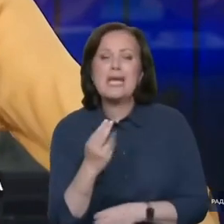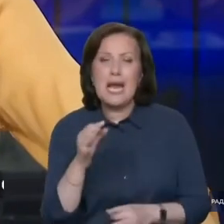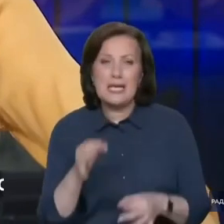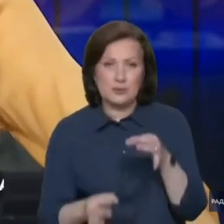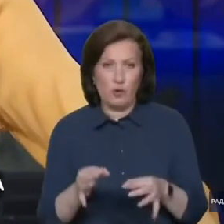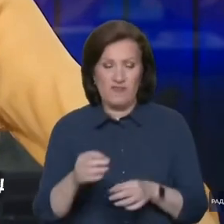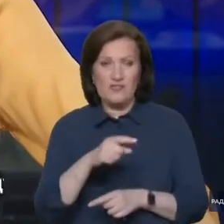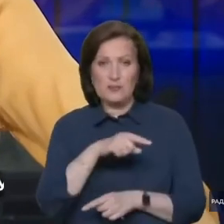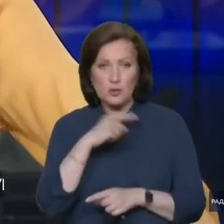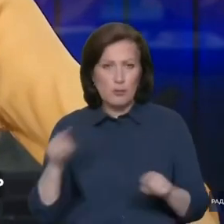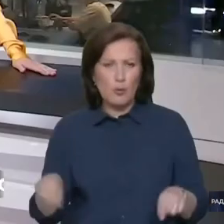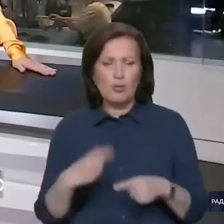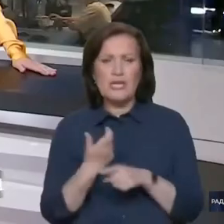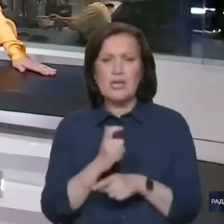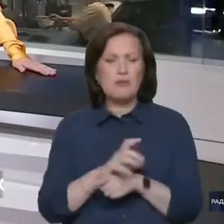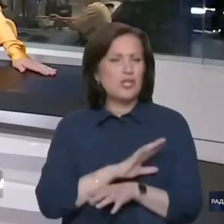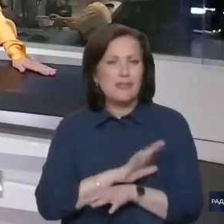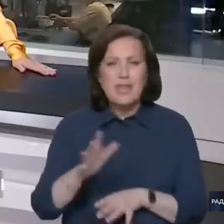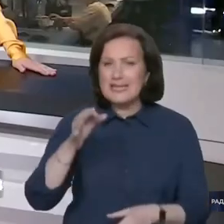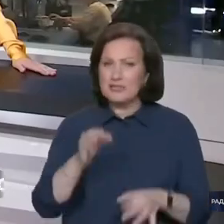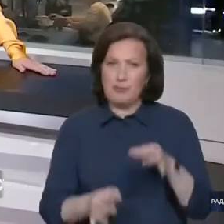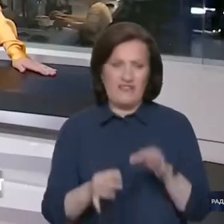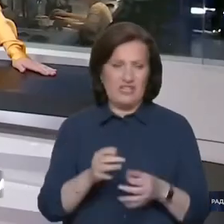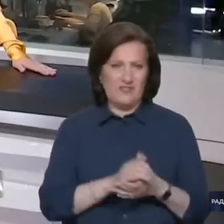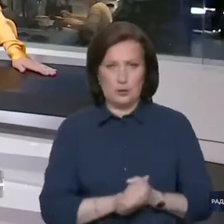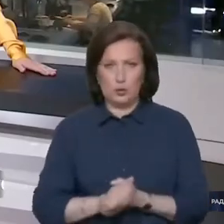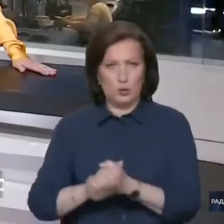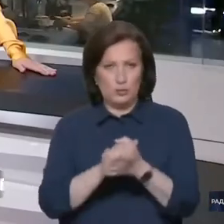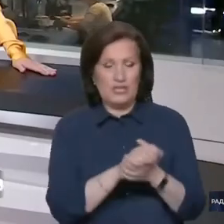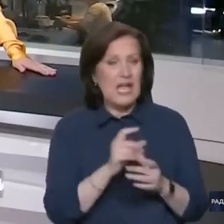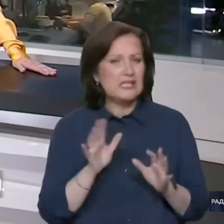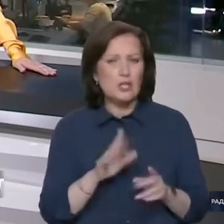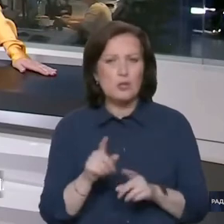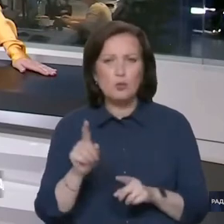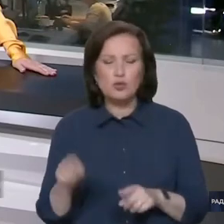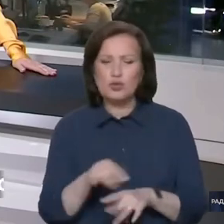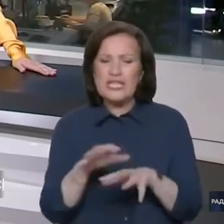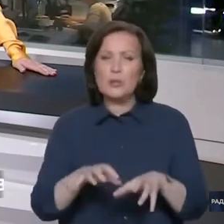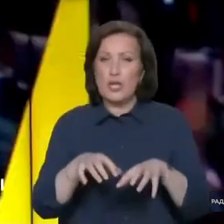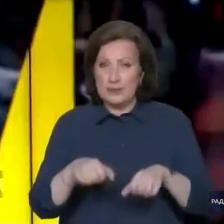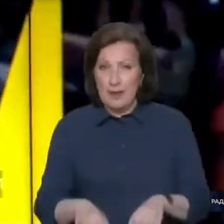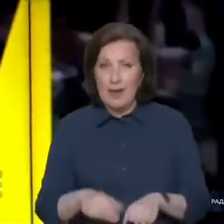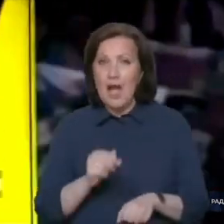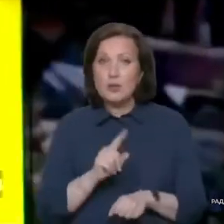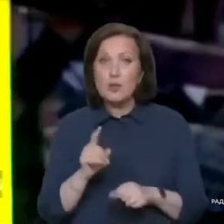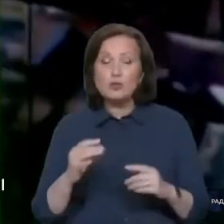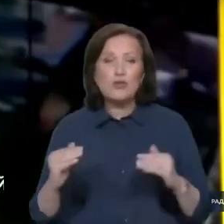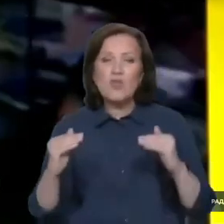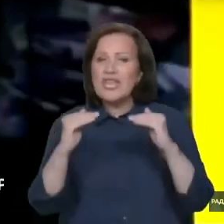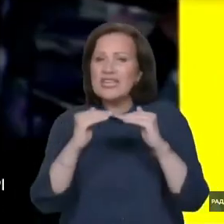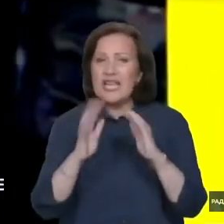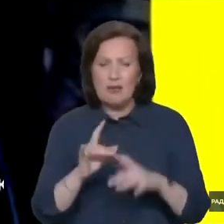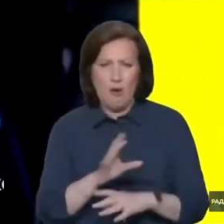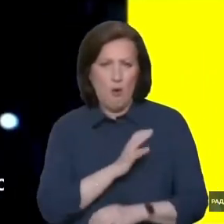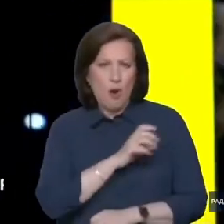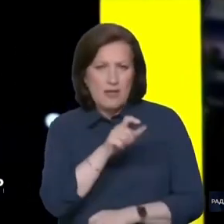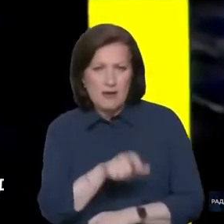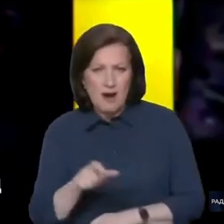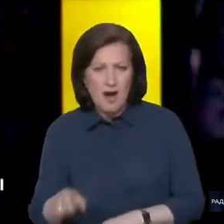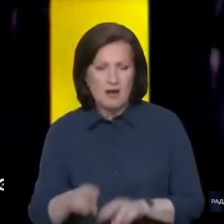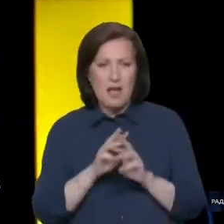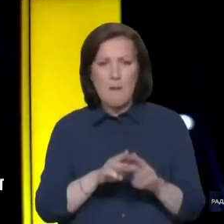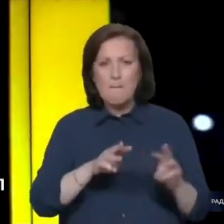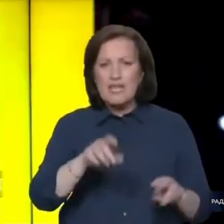Росія побудувала одне з найбільш несправедливих суспільств. І не лише тому, що воно тоталітарне, а тому, що воно нерівне. Там олігархи,